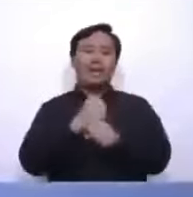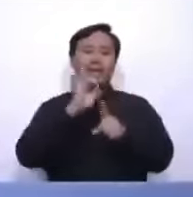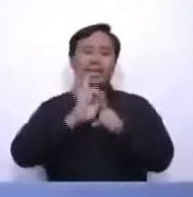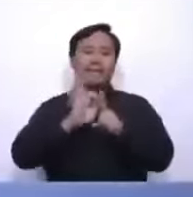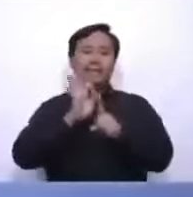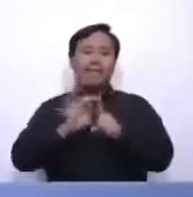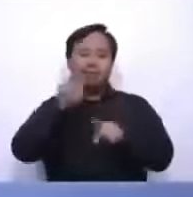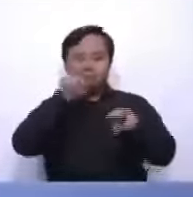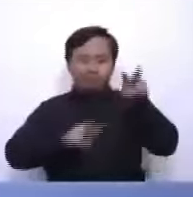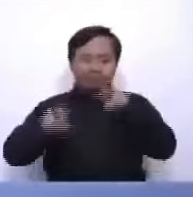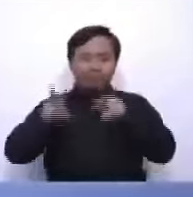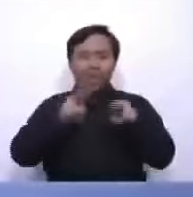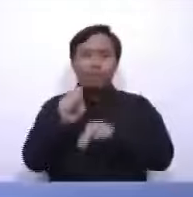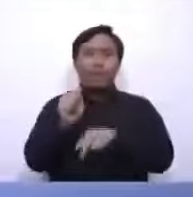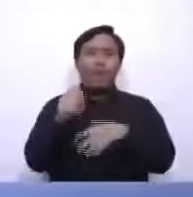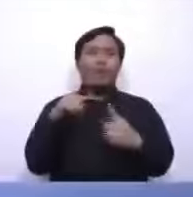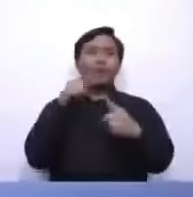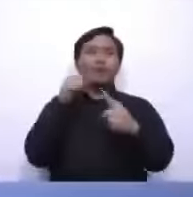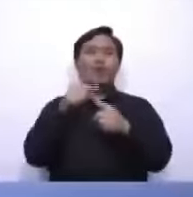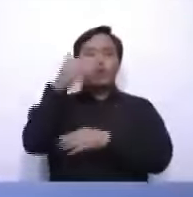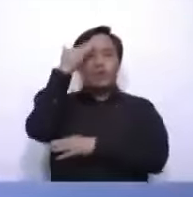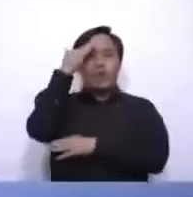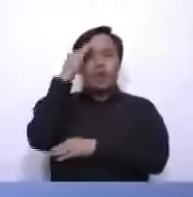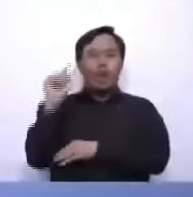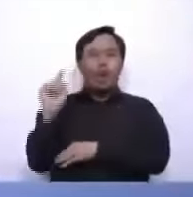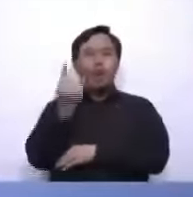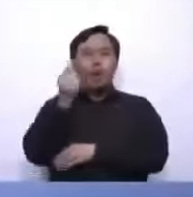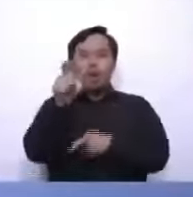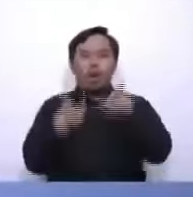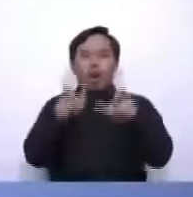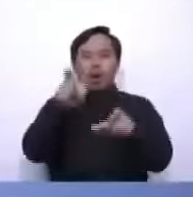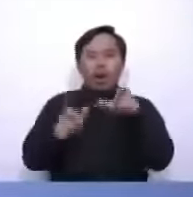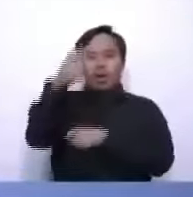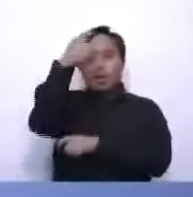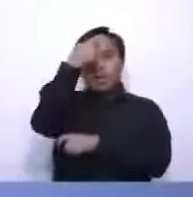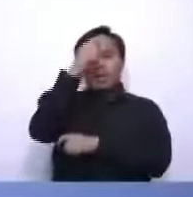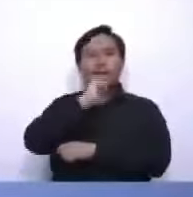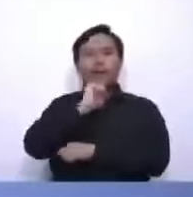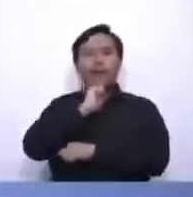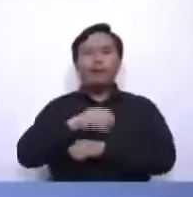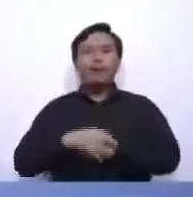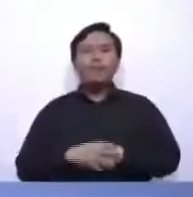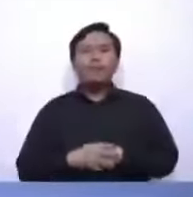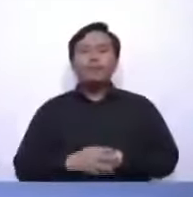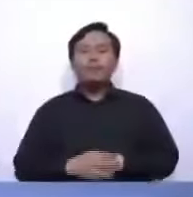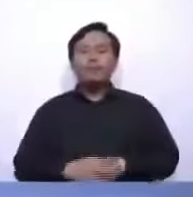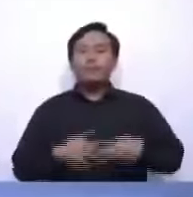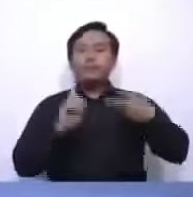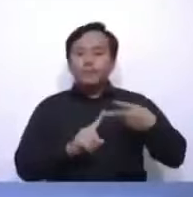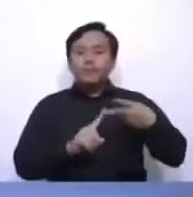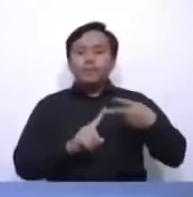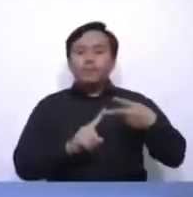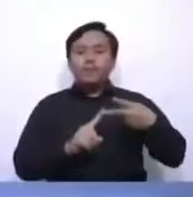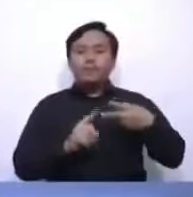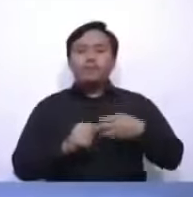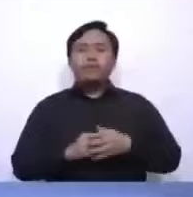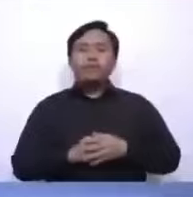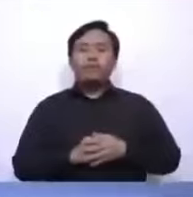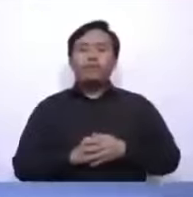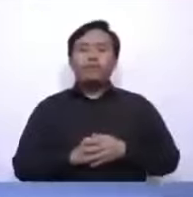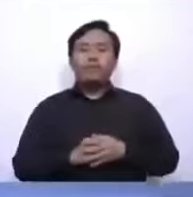awal kita bisa mengetahui siapa yang memperoleh dengan penyakit TBC ini. Yang kedua, dengan